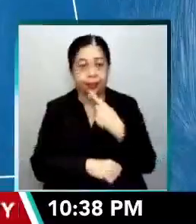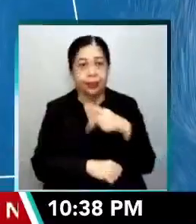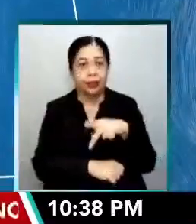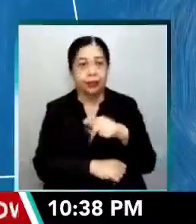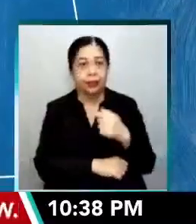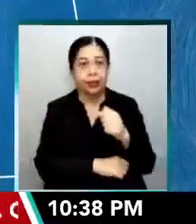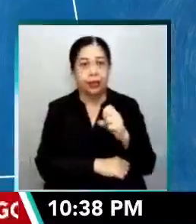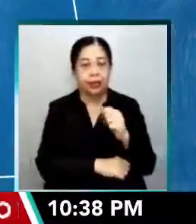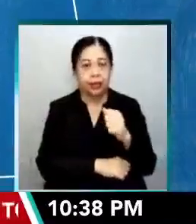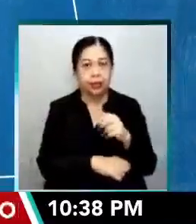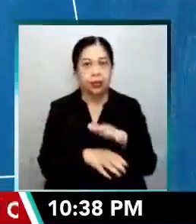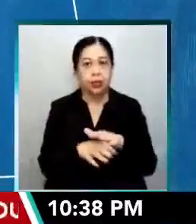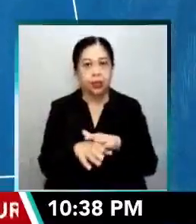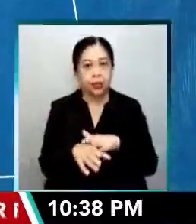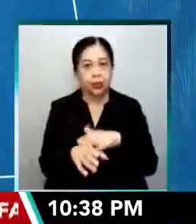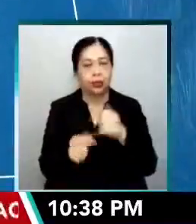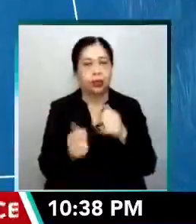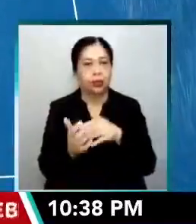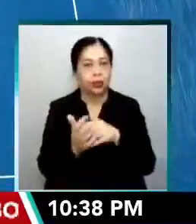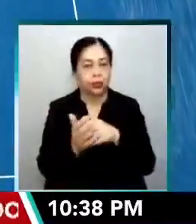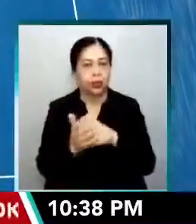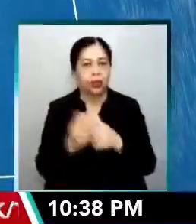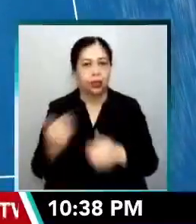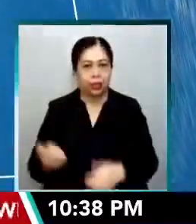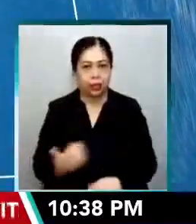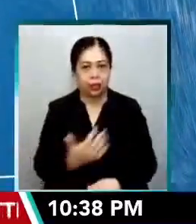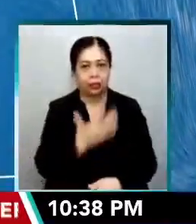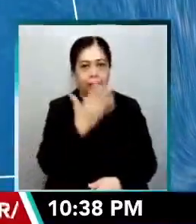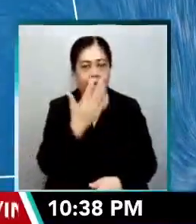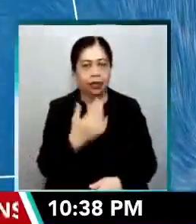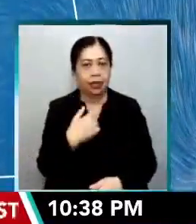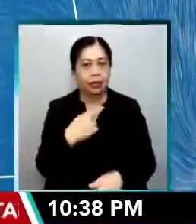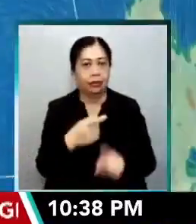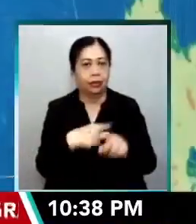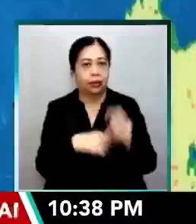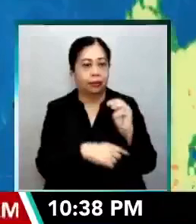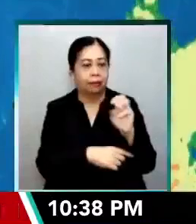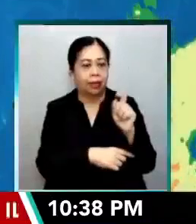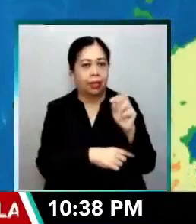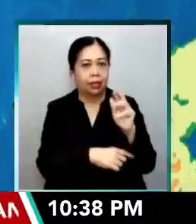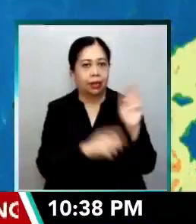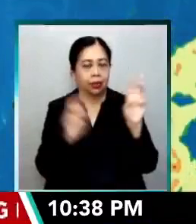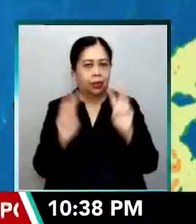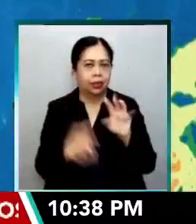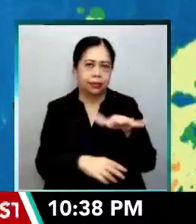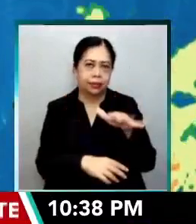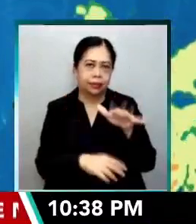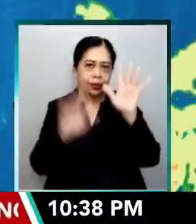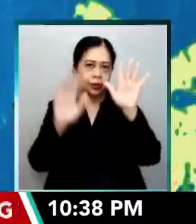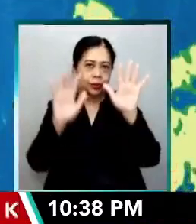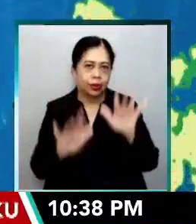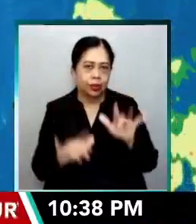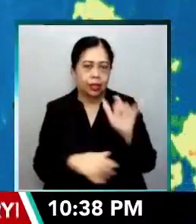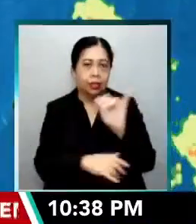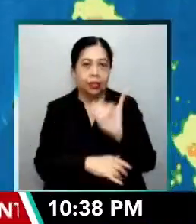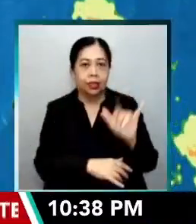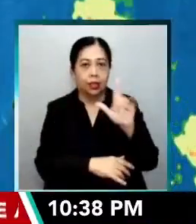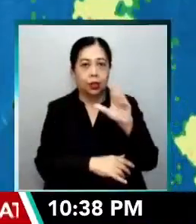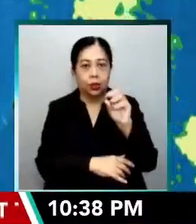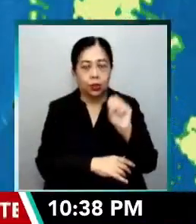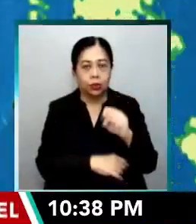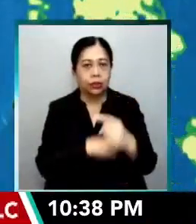nang humihina ang hanging habagat. Sa datos ng Metro Weather, may hanggang katamtamang ulan sa Ilocos Region,